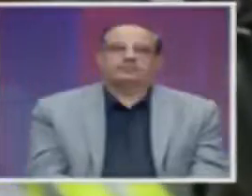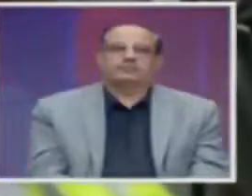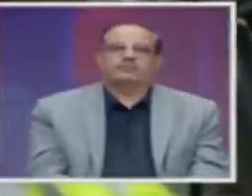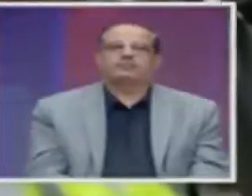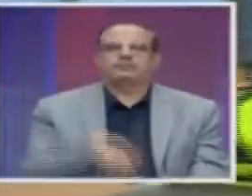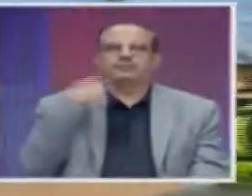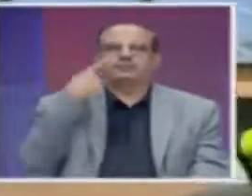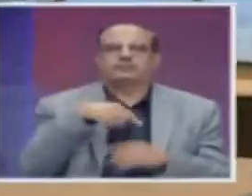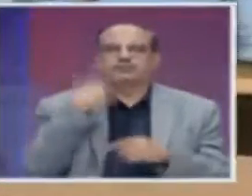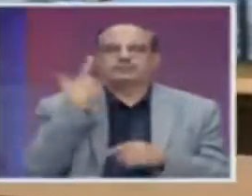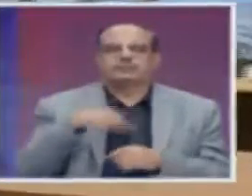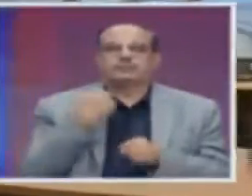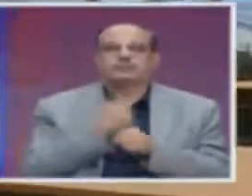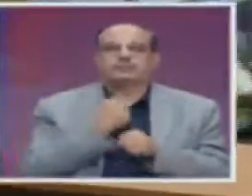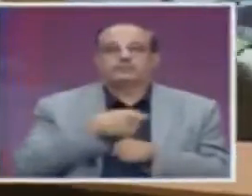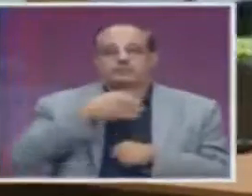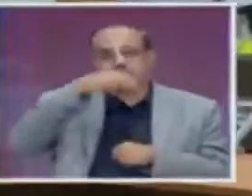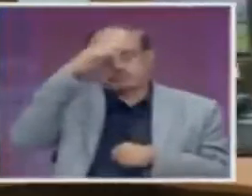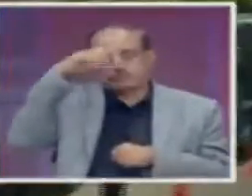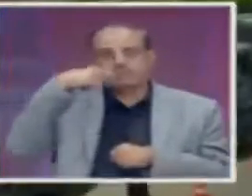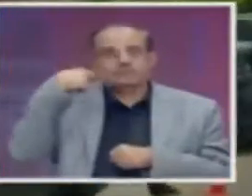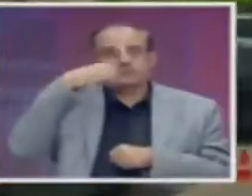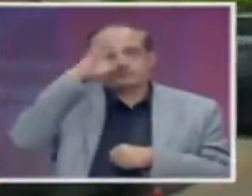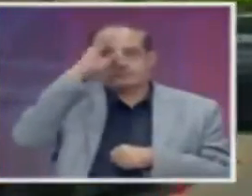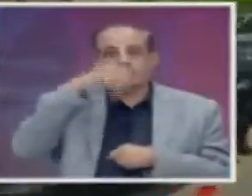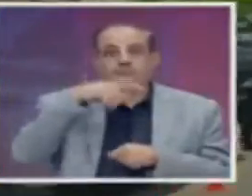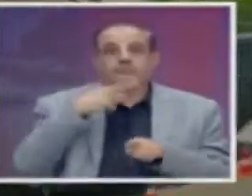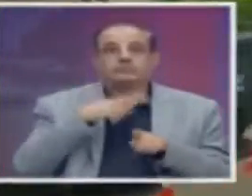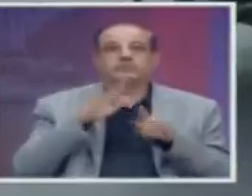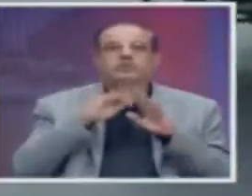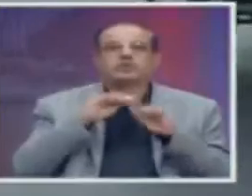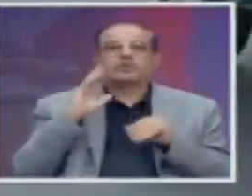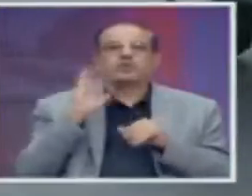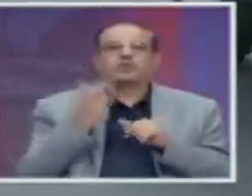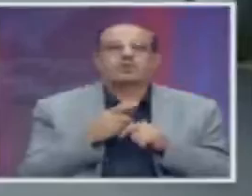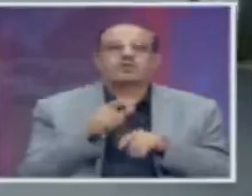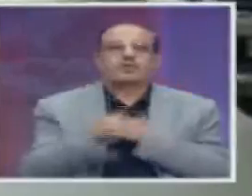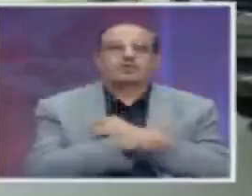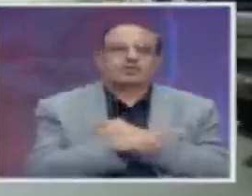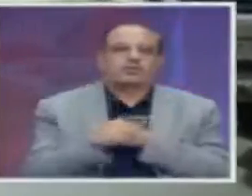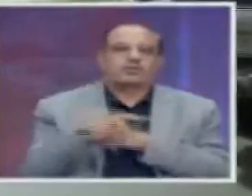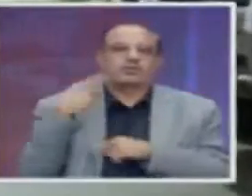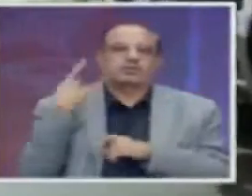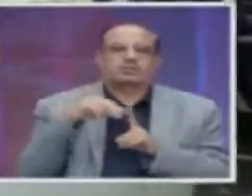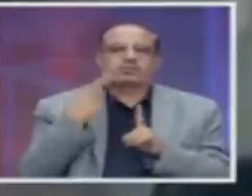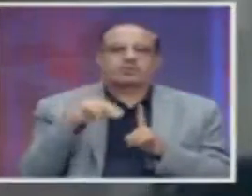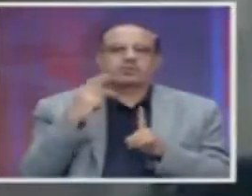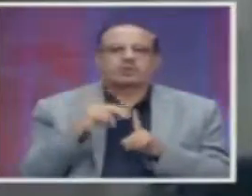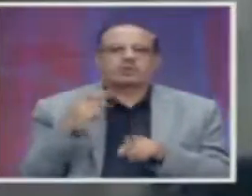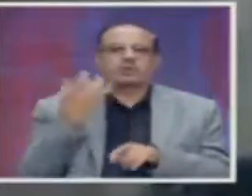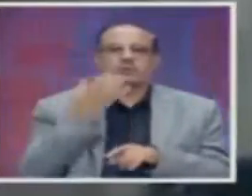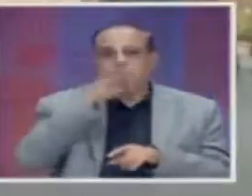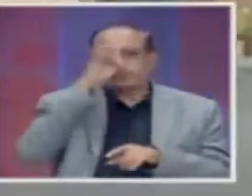جهود متميزة لأجهزة وزارة الداخلية على مستوى الجمهورية خلال أسبوع، حققت خلالها